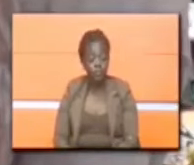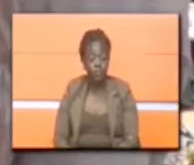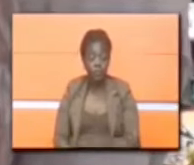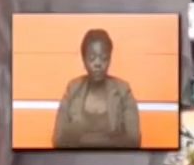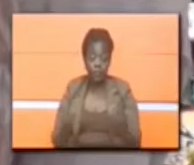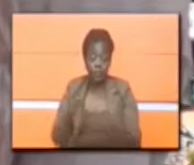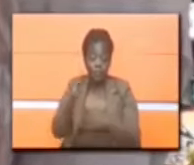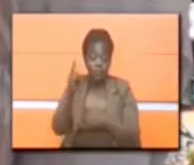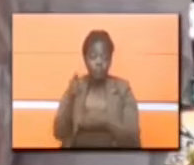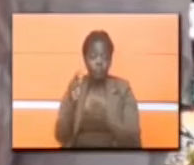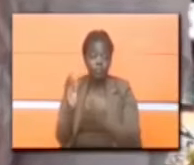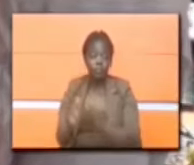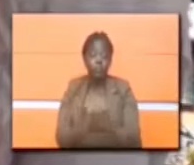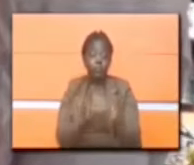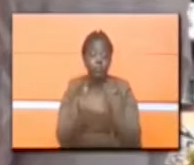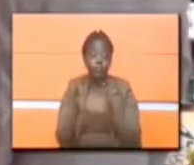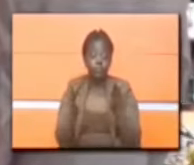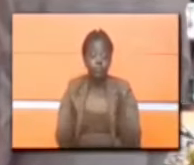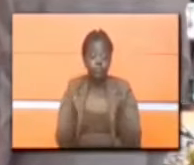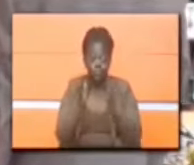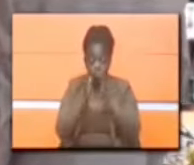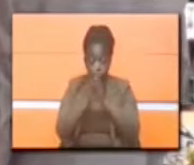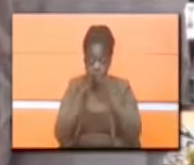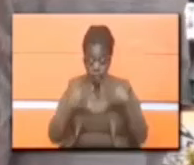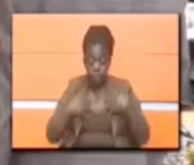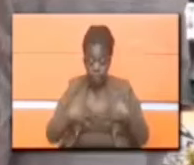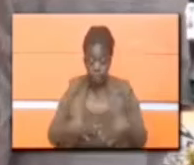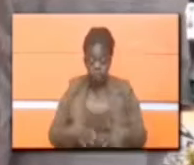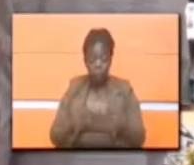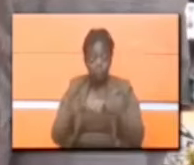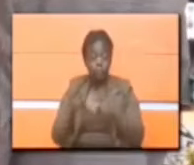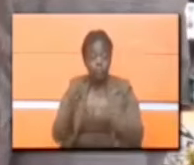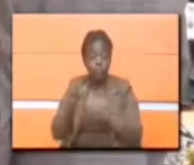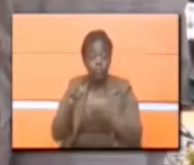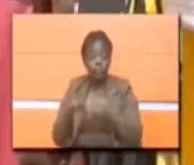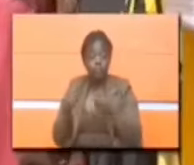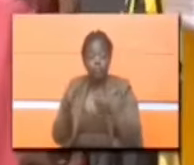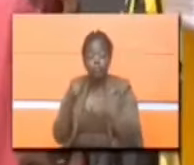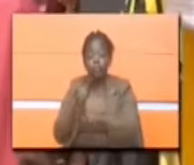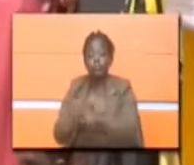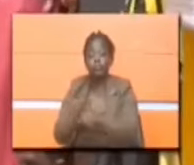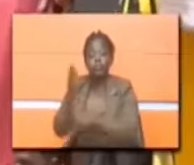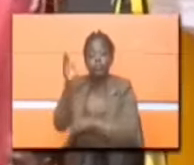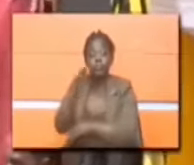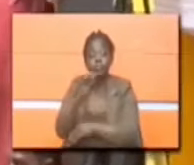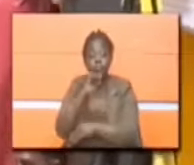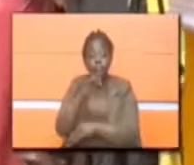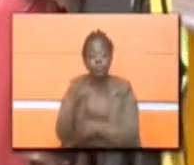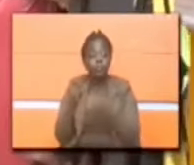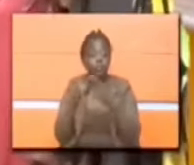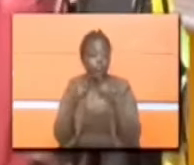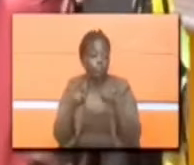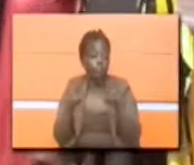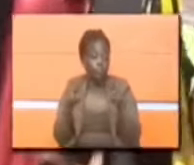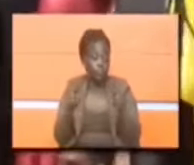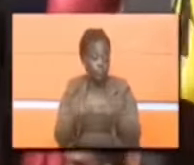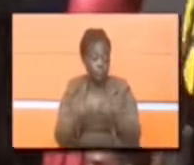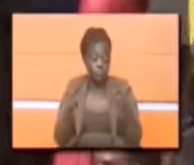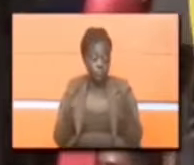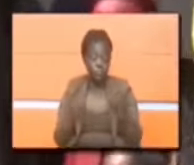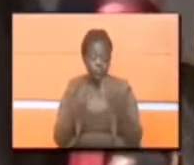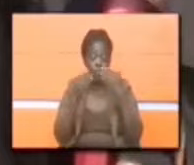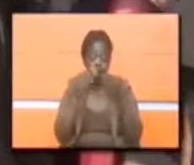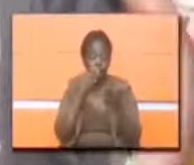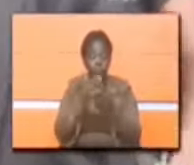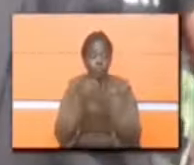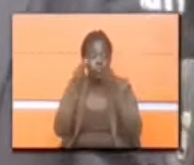Yadde okusooka enteekateeka yabadde ekoleddwa okusabira omubiri gwe tekisobosera ku ssaawa mukaaga, aboogezi ab'enjawulo batandise okusiima